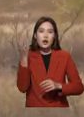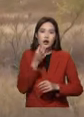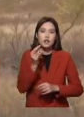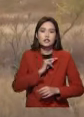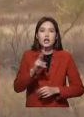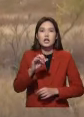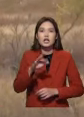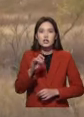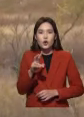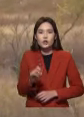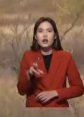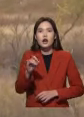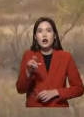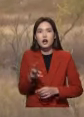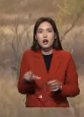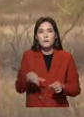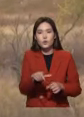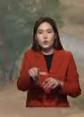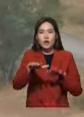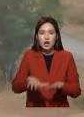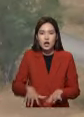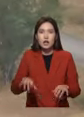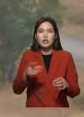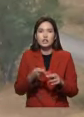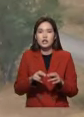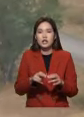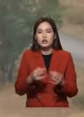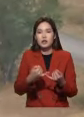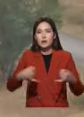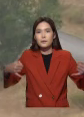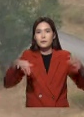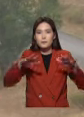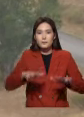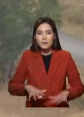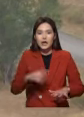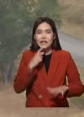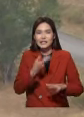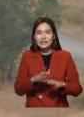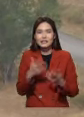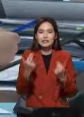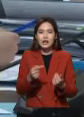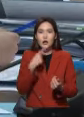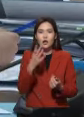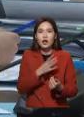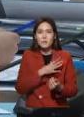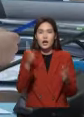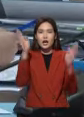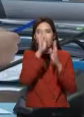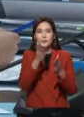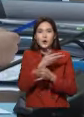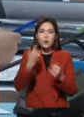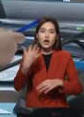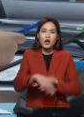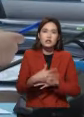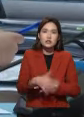мен Арқалыққа барар жолдағы Шалғай ауылдарының тұрғындары байланыстың жоқтығынан қиындық көріп отыр. Қолайсыз ауа райында далада